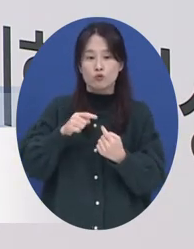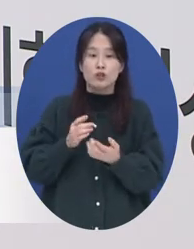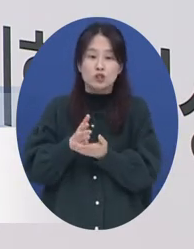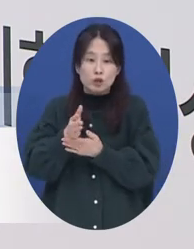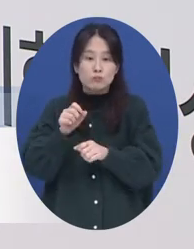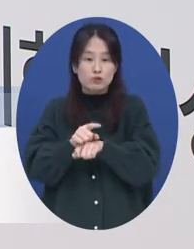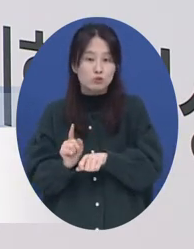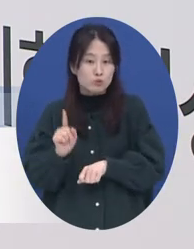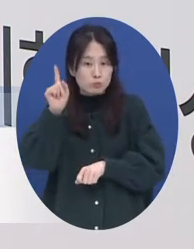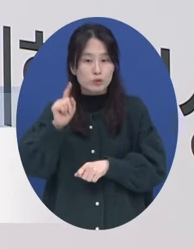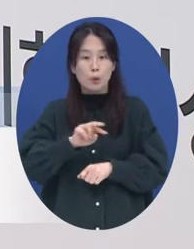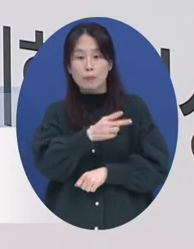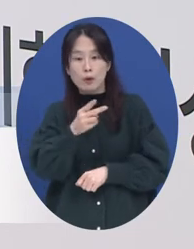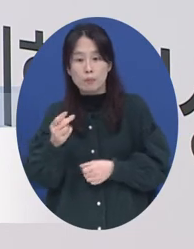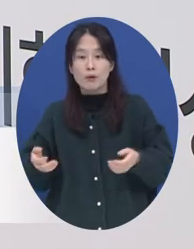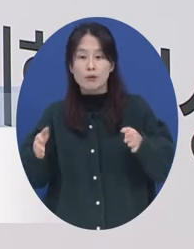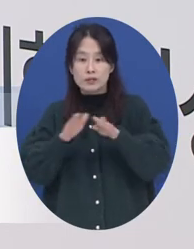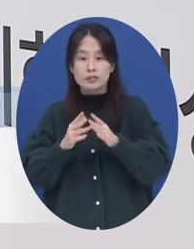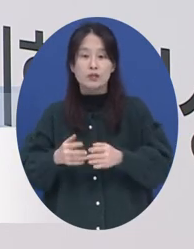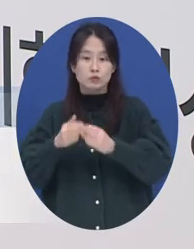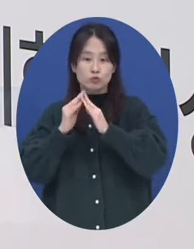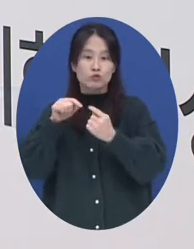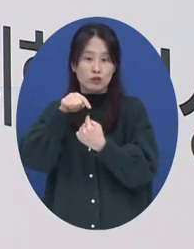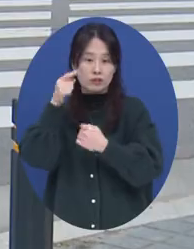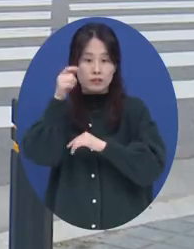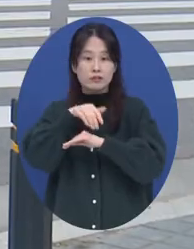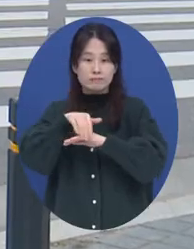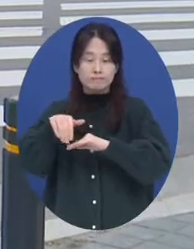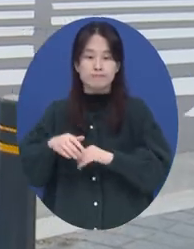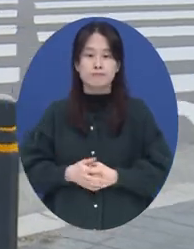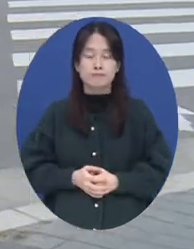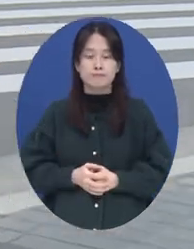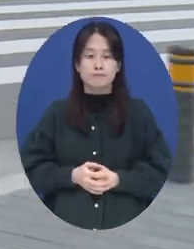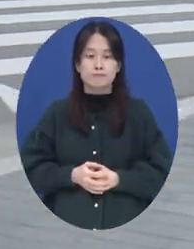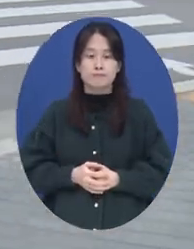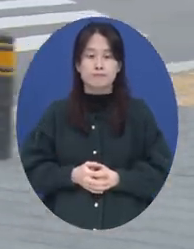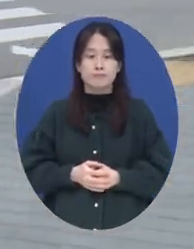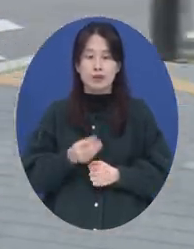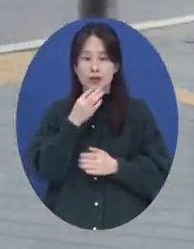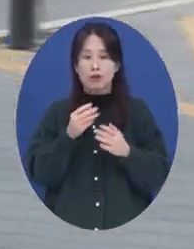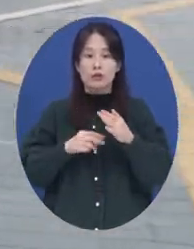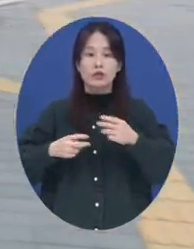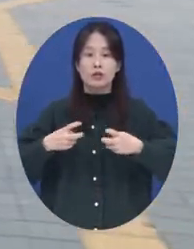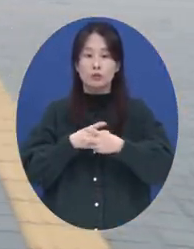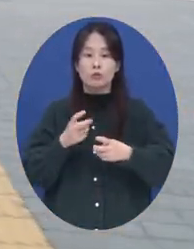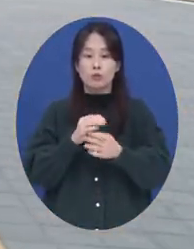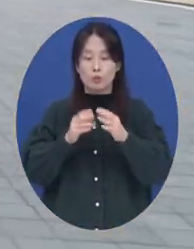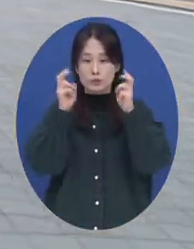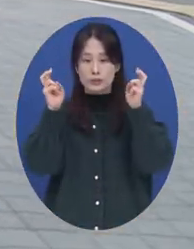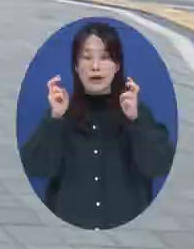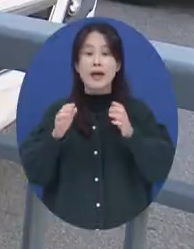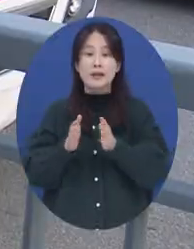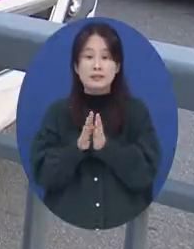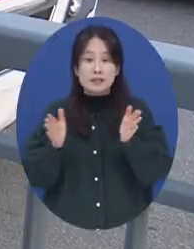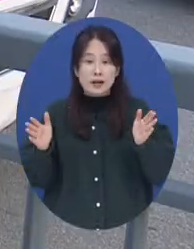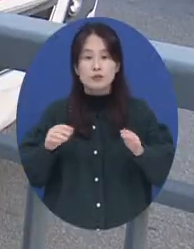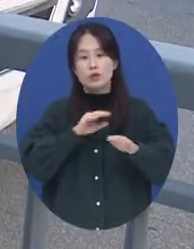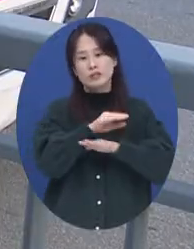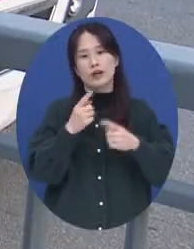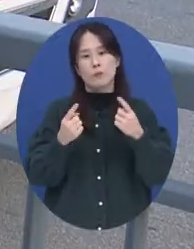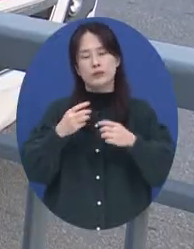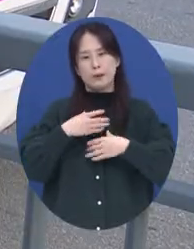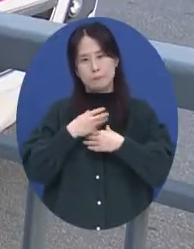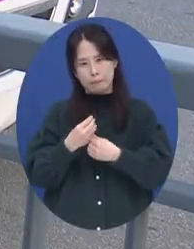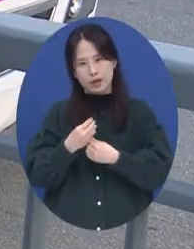전문성을 높이고 황성 시설을 구축 운영하겠습니다 경기도는 경기 교통 공사 의 본격 출범으로 자가용